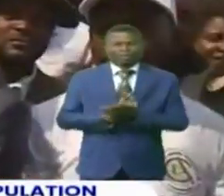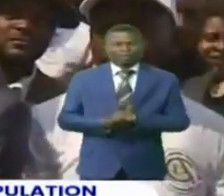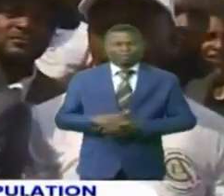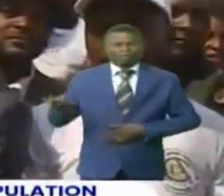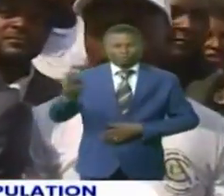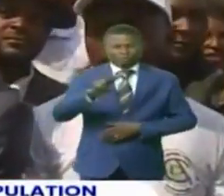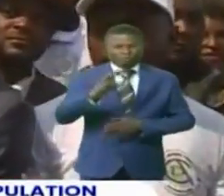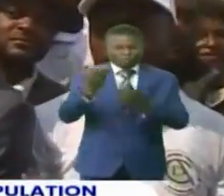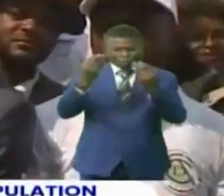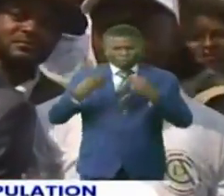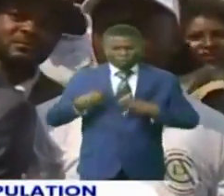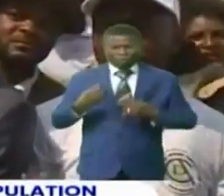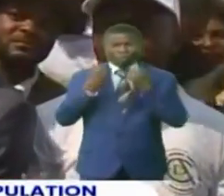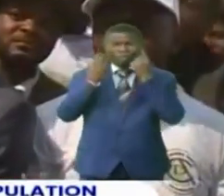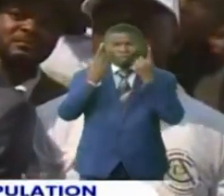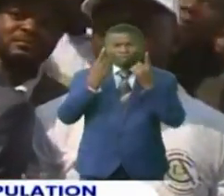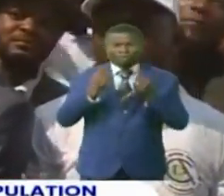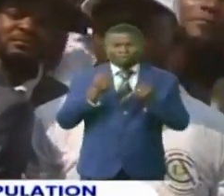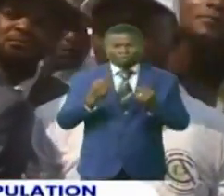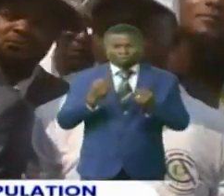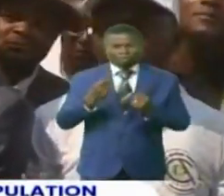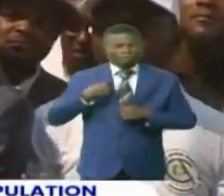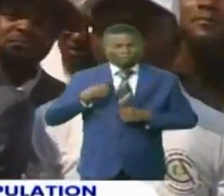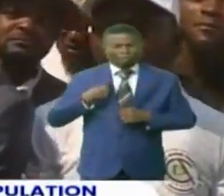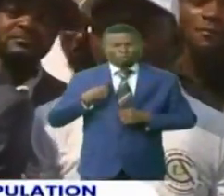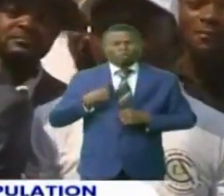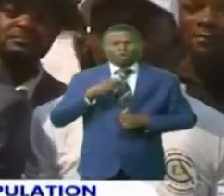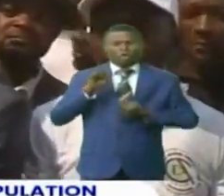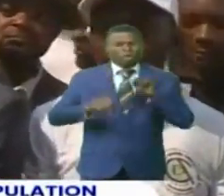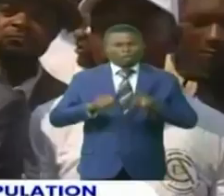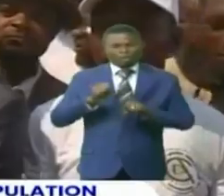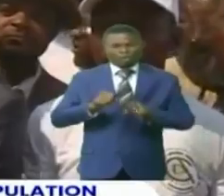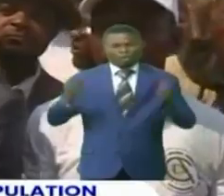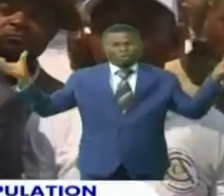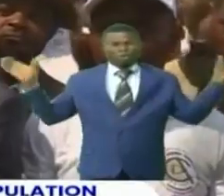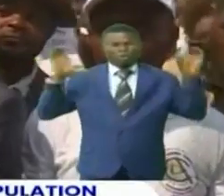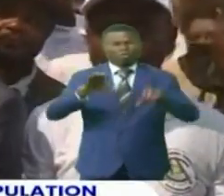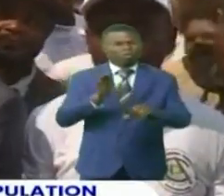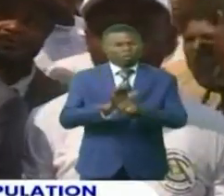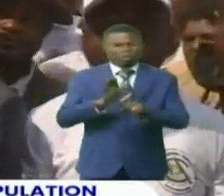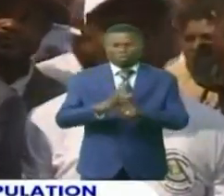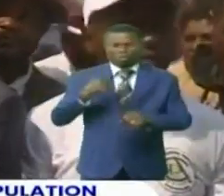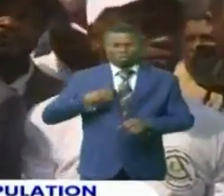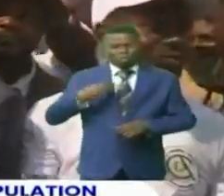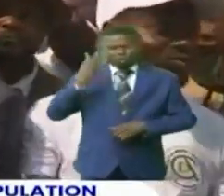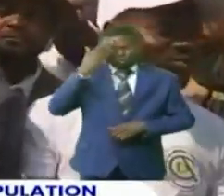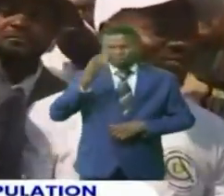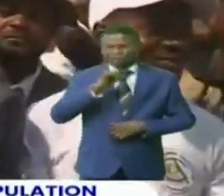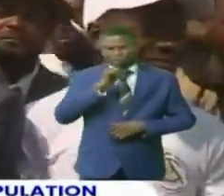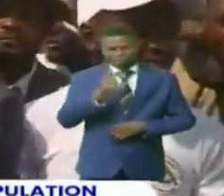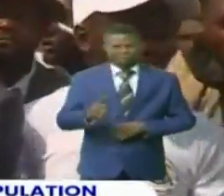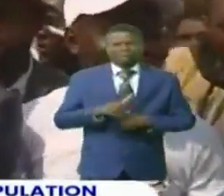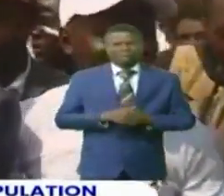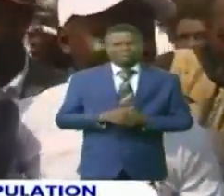bosali ngai surprise monene na ndimaki te ke bokokai koya ebele boye.